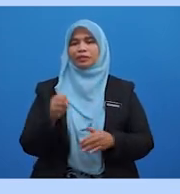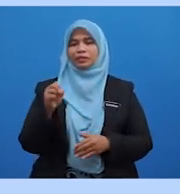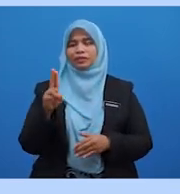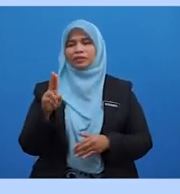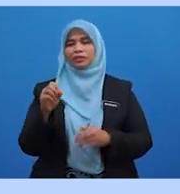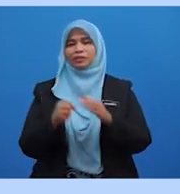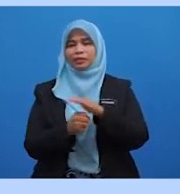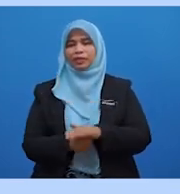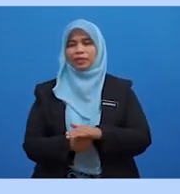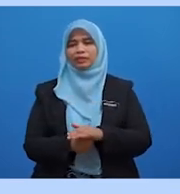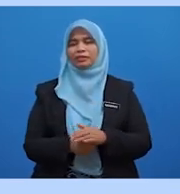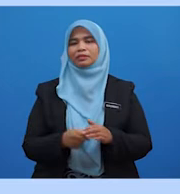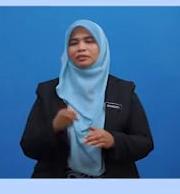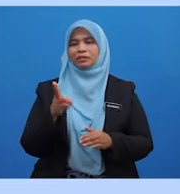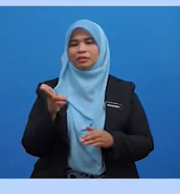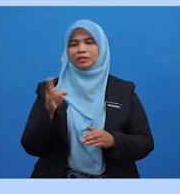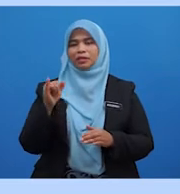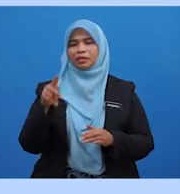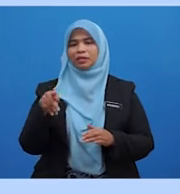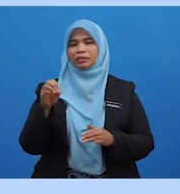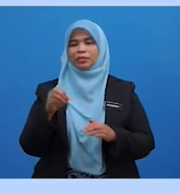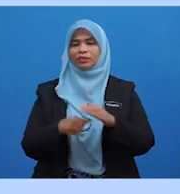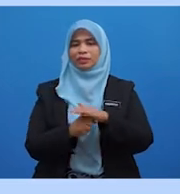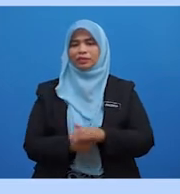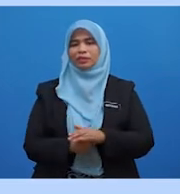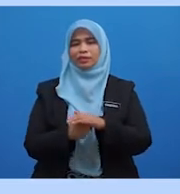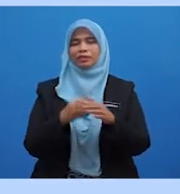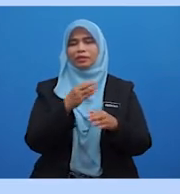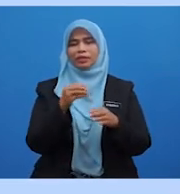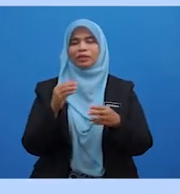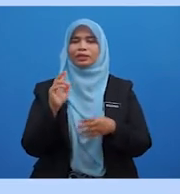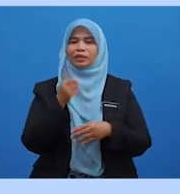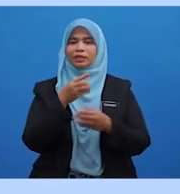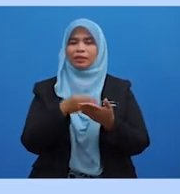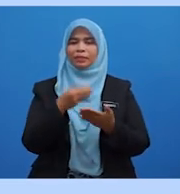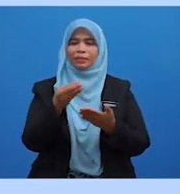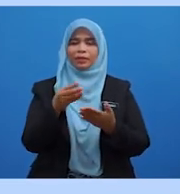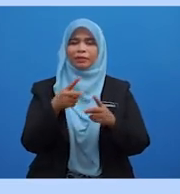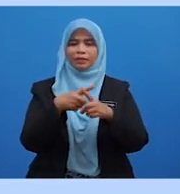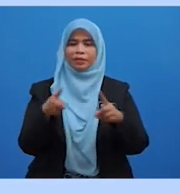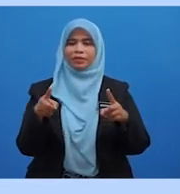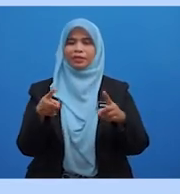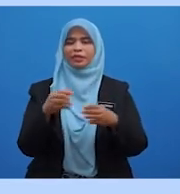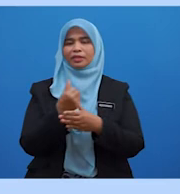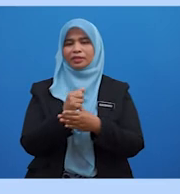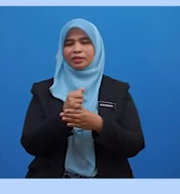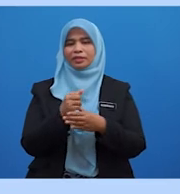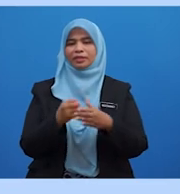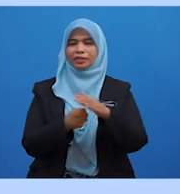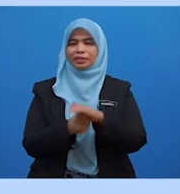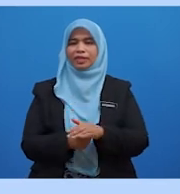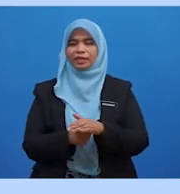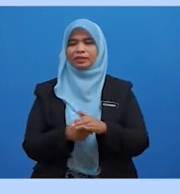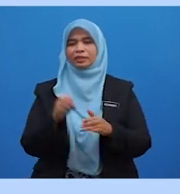eustress, distress, hyperstress dan hypostress. Dan kemudian kita memberikan perbezaan antara